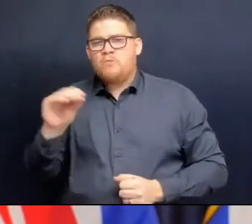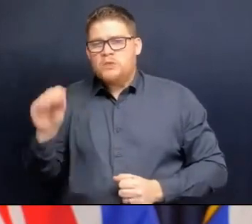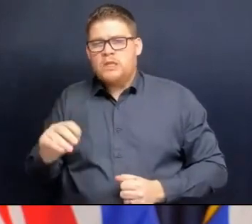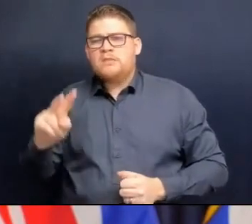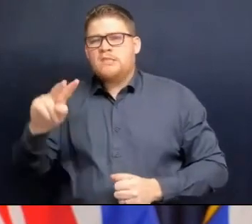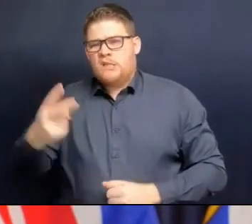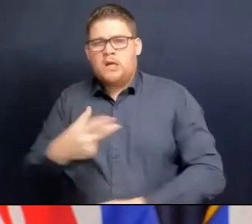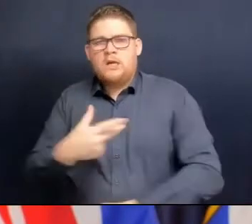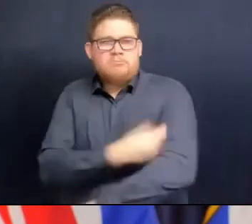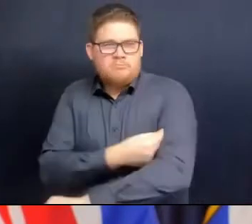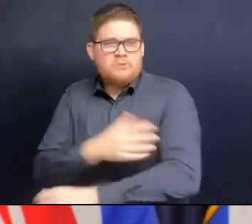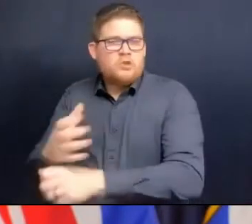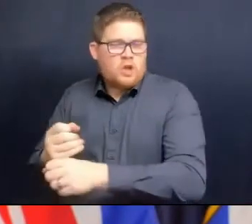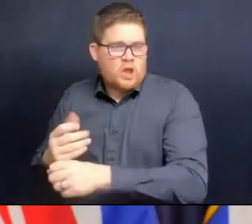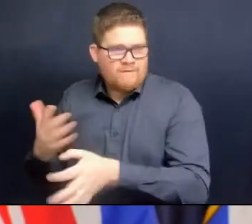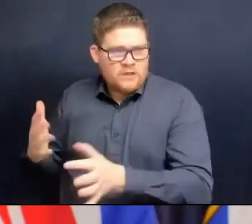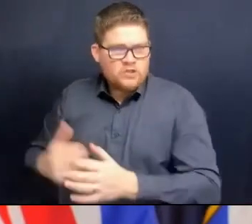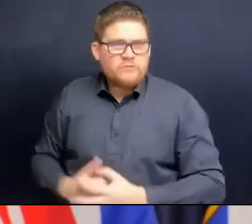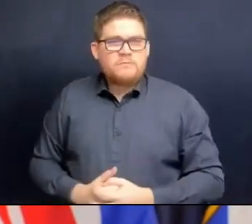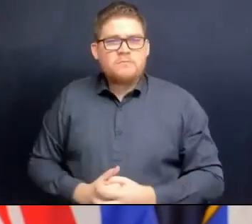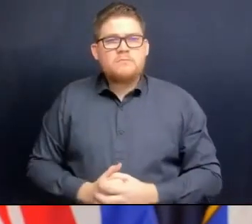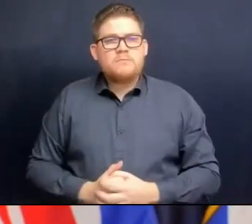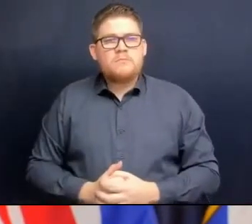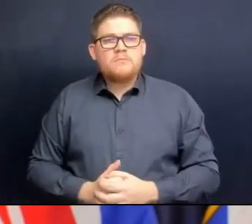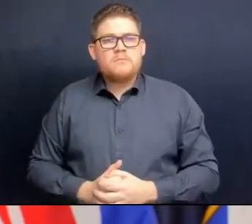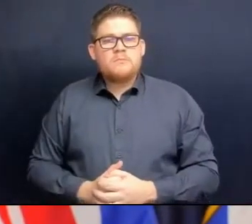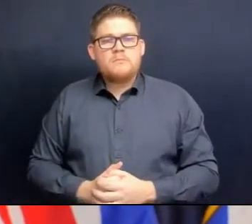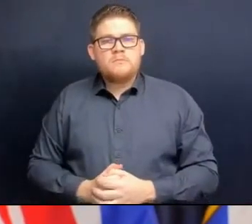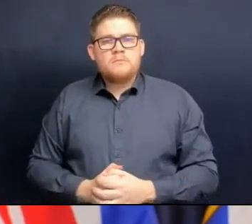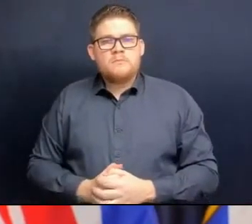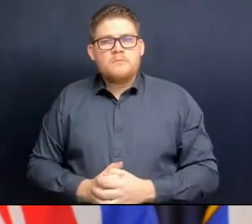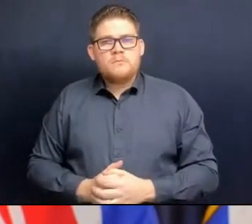of us safer. Je dirais en français que